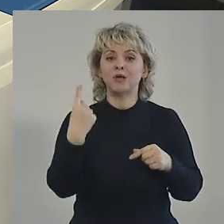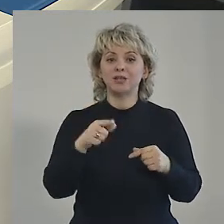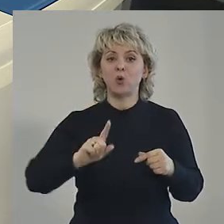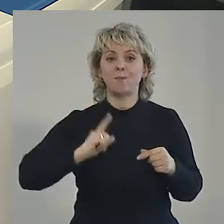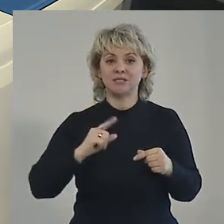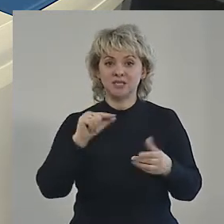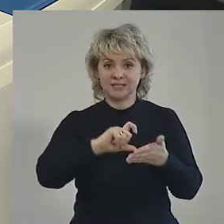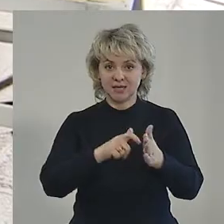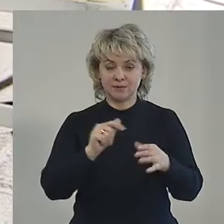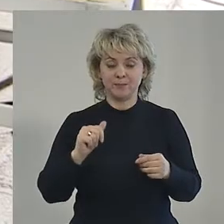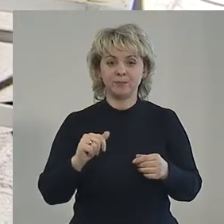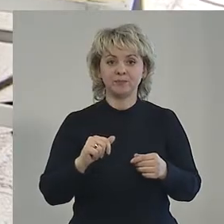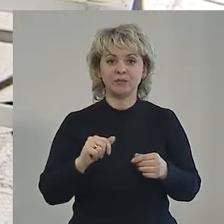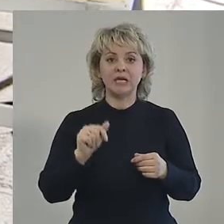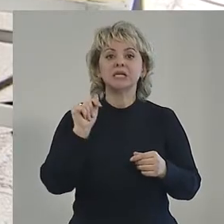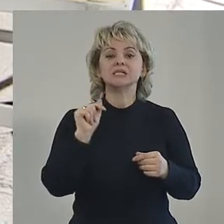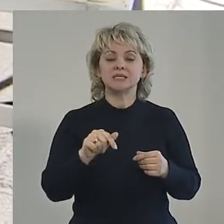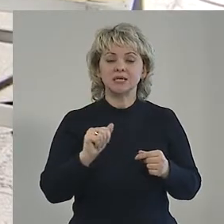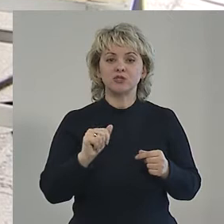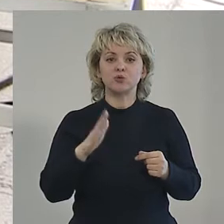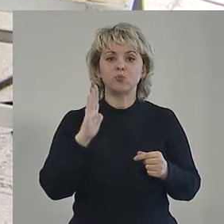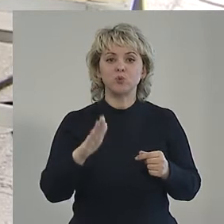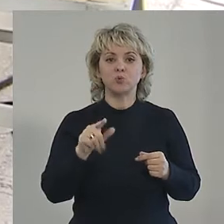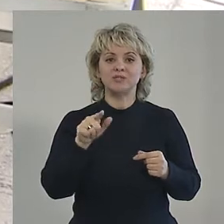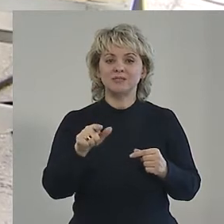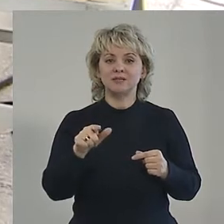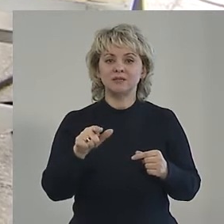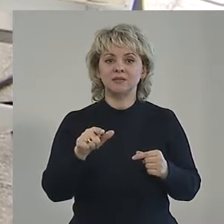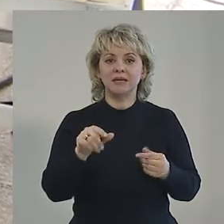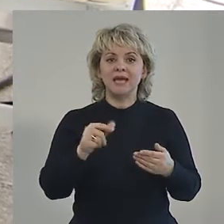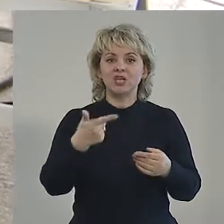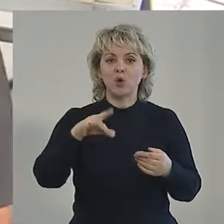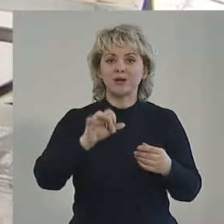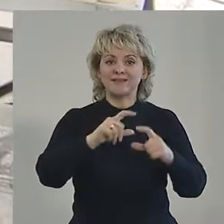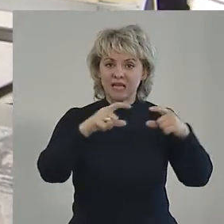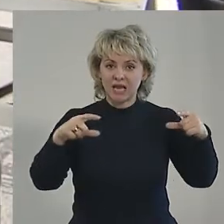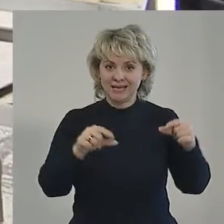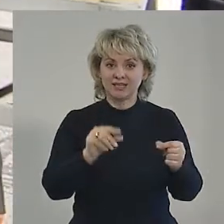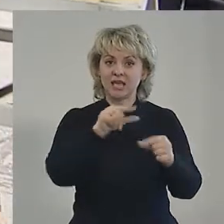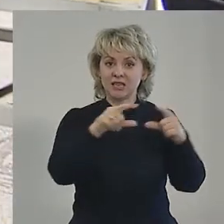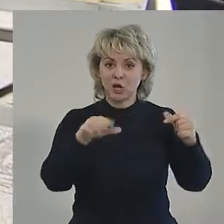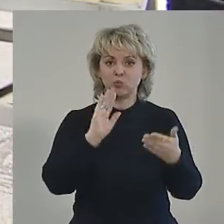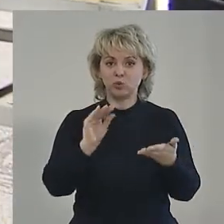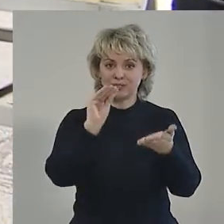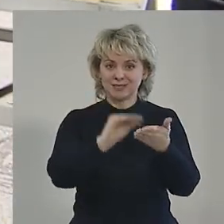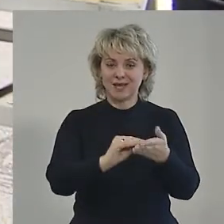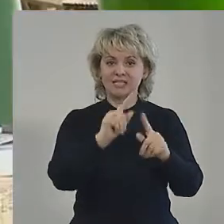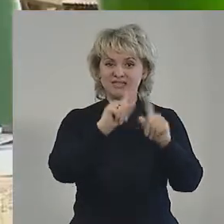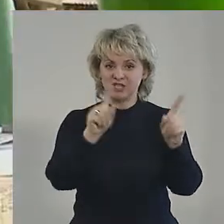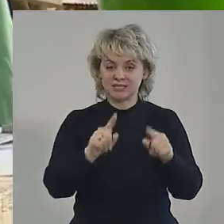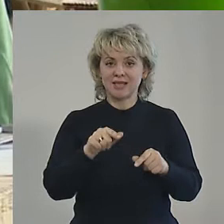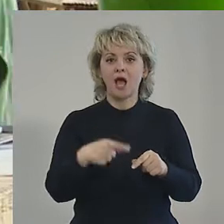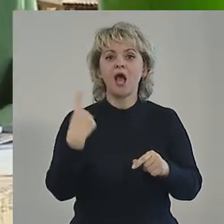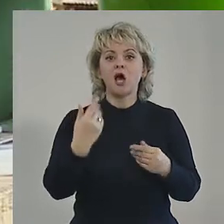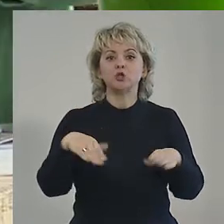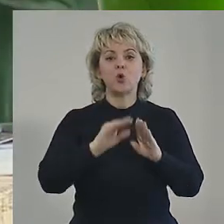из мастерских. Здесь будет обрамлена георгиевской лентой, и на ленте будет стоять звезда. Над